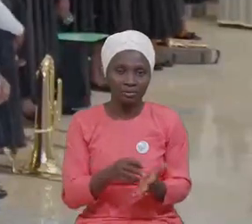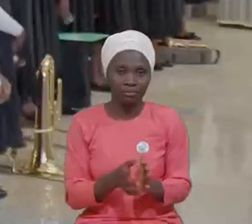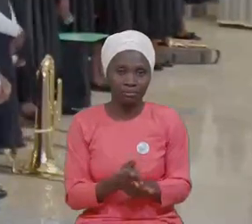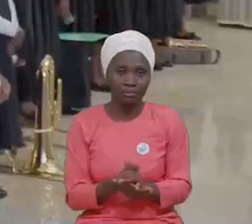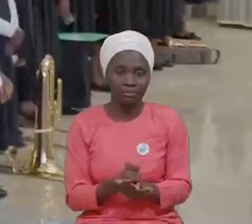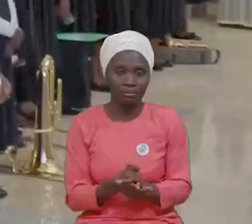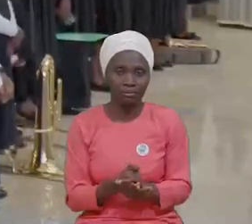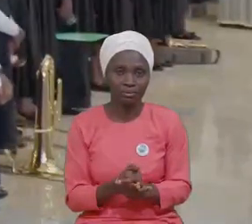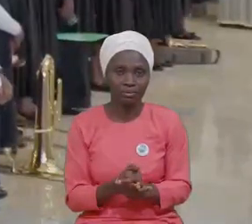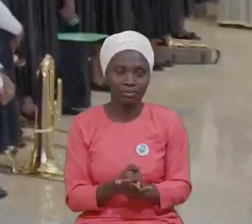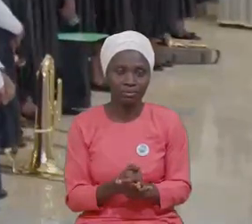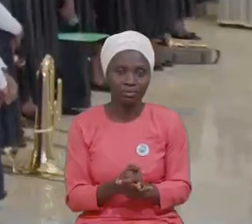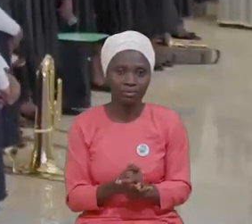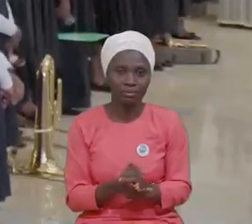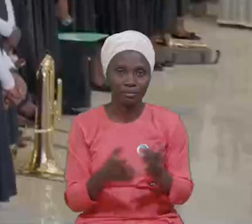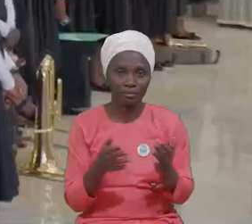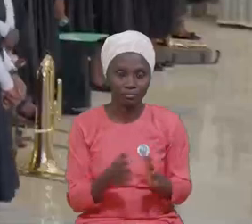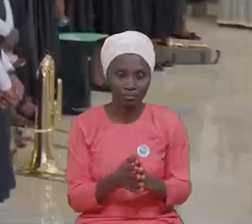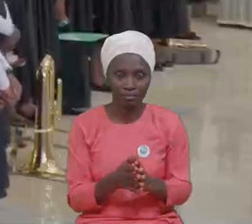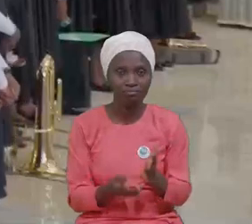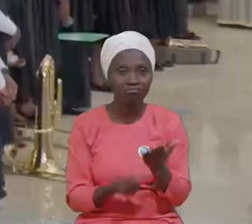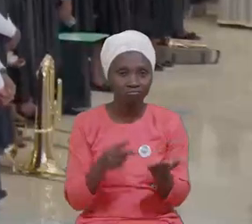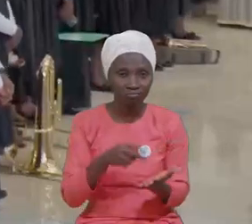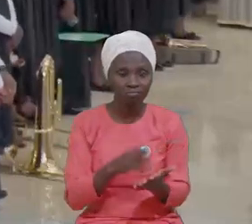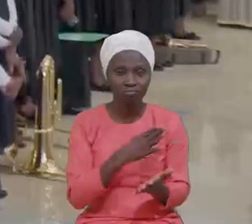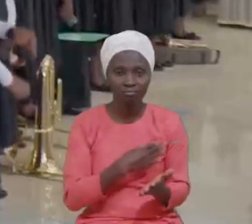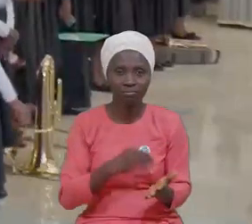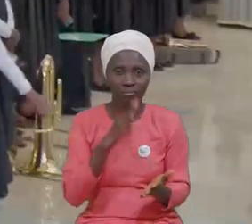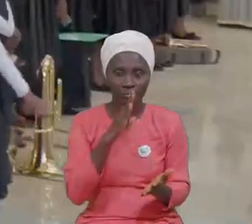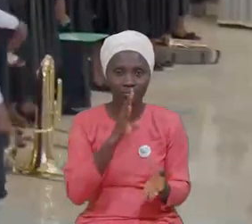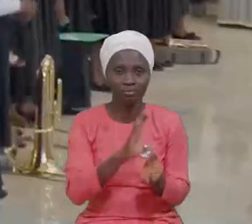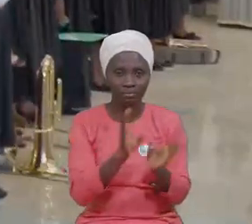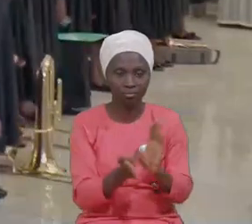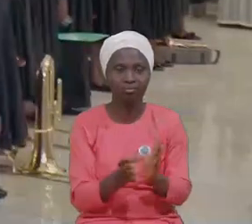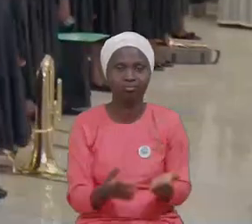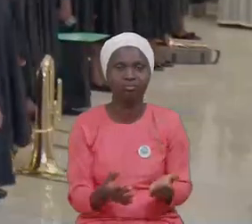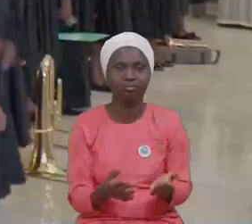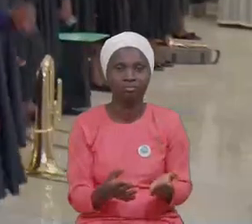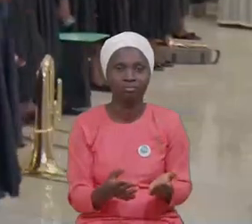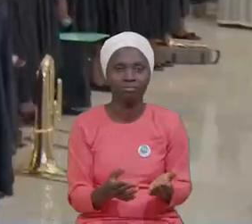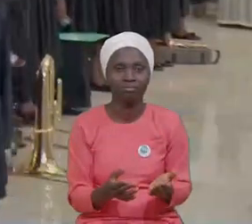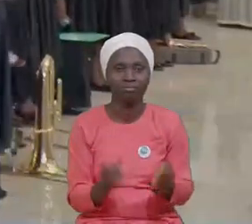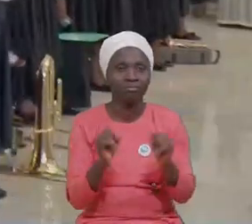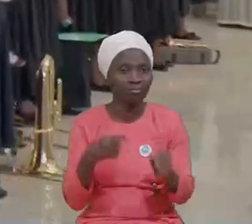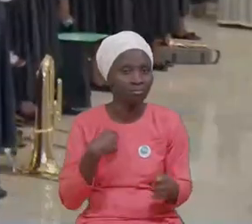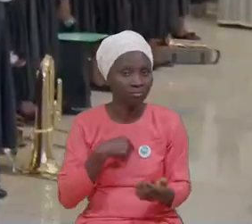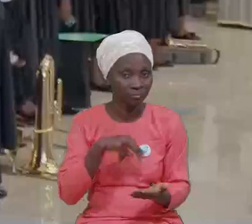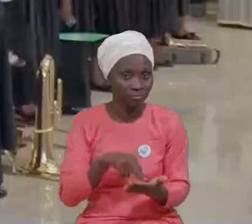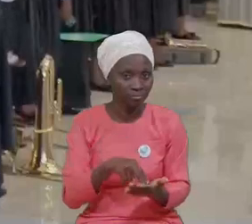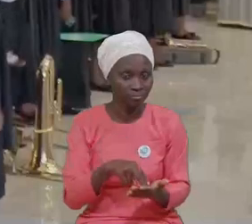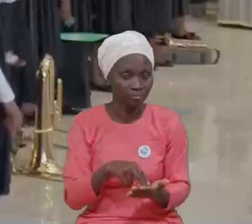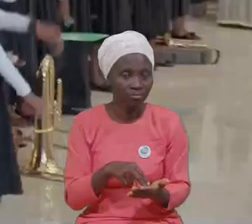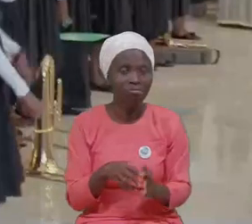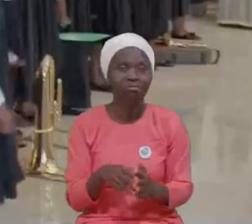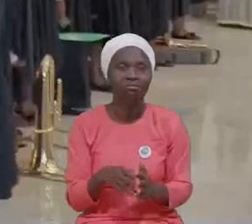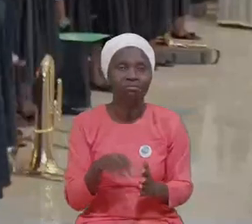Toujours debout, nous sommes en prière. Être converti. Levons-nous.